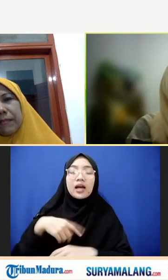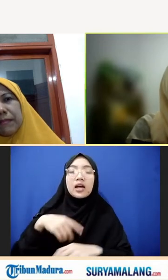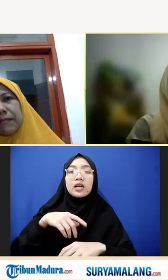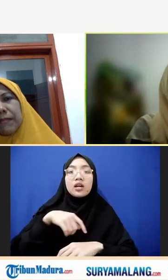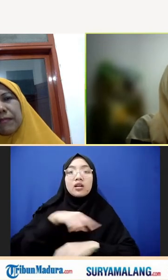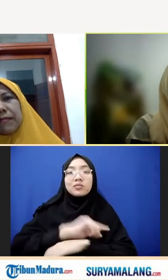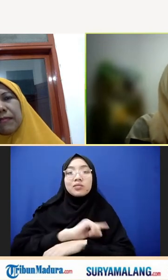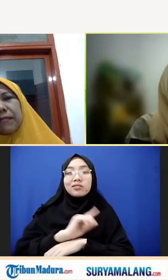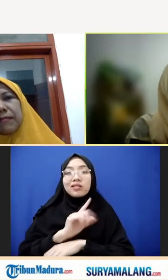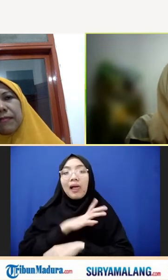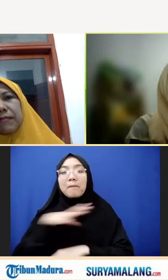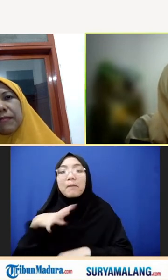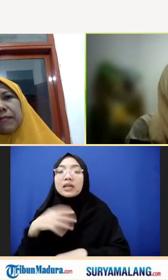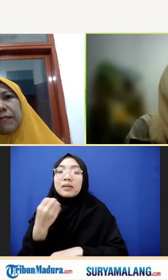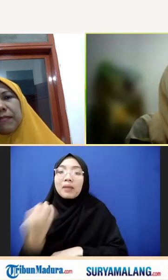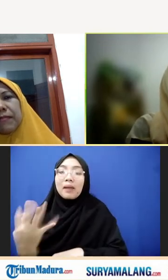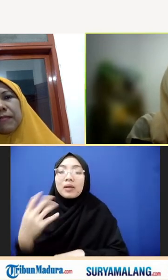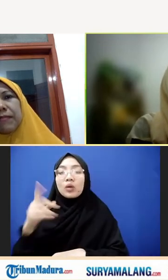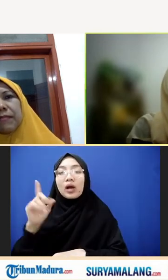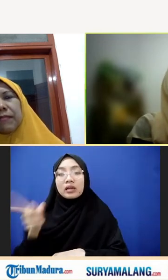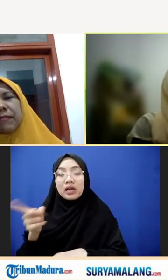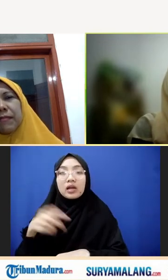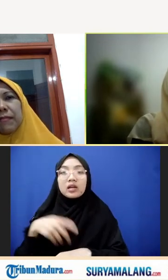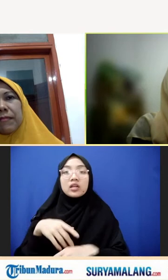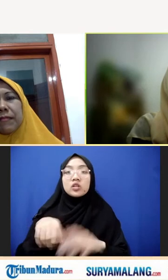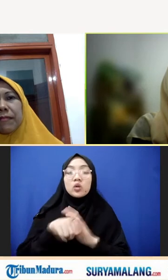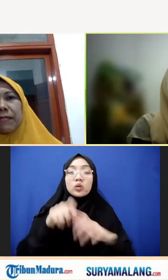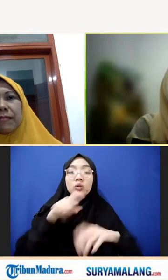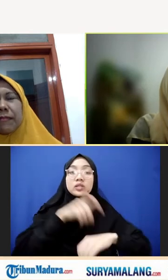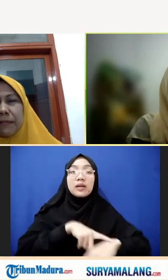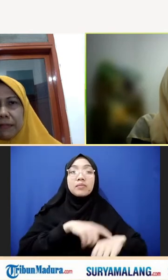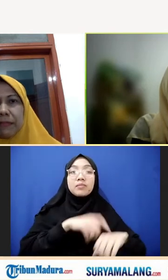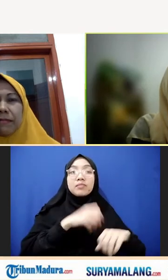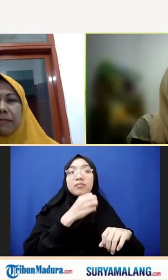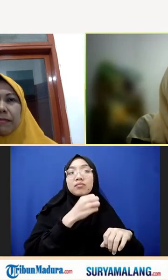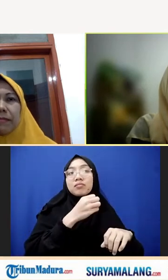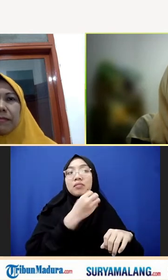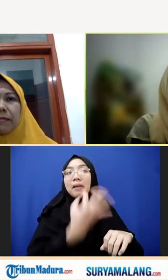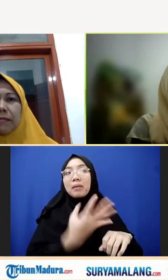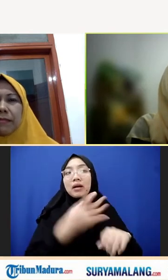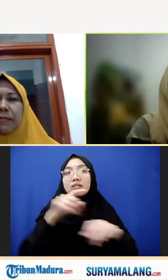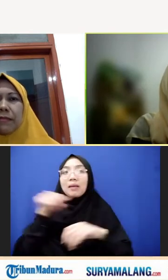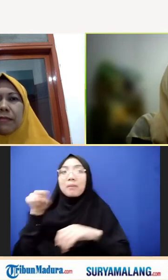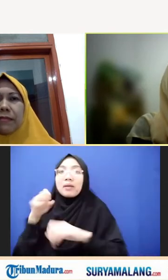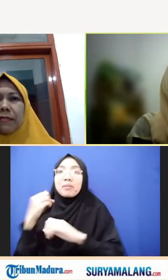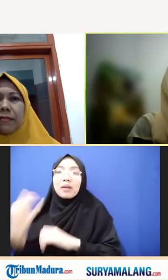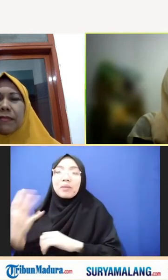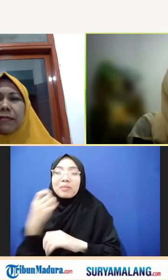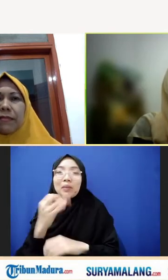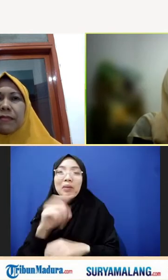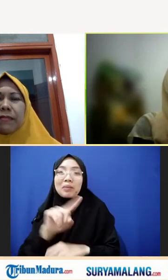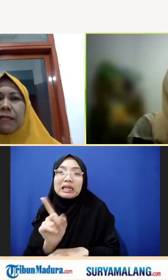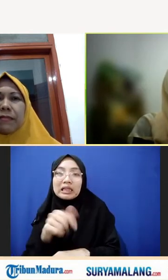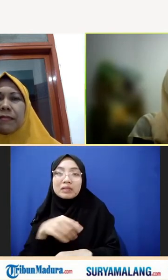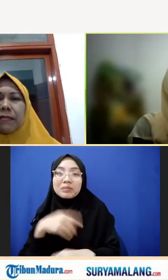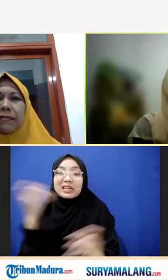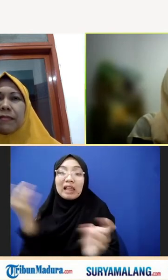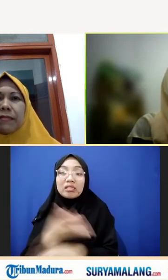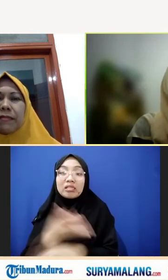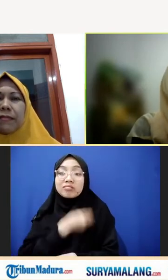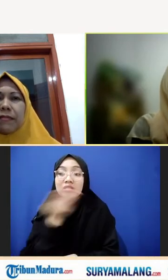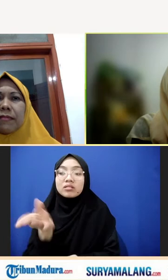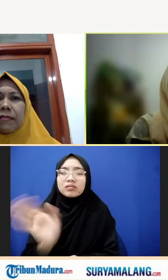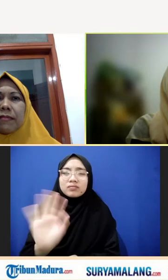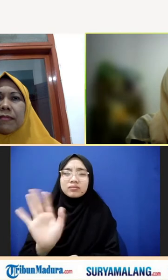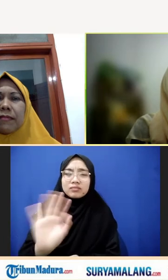Jadi contoh, oh cuman boleh di jam sekian selama berapa menit. Dan bukan barang yang gratis, artinya apa?